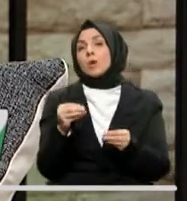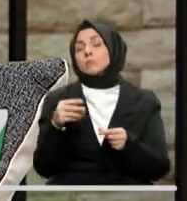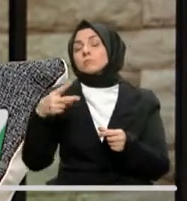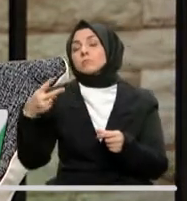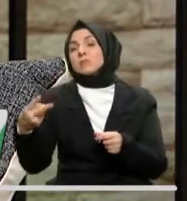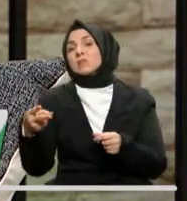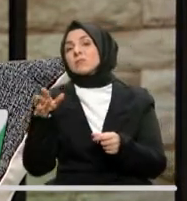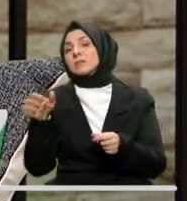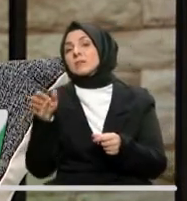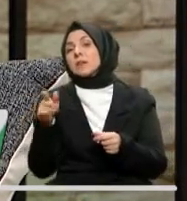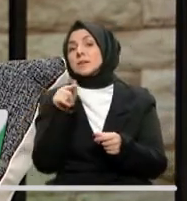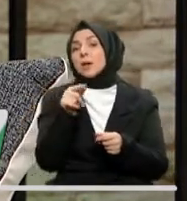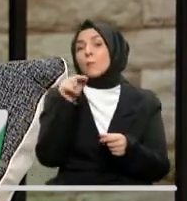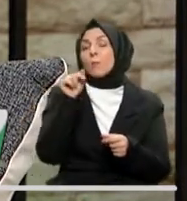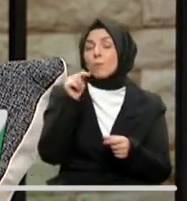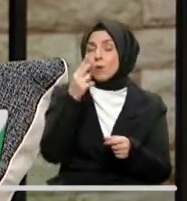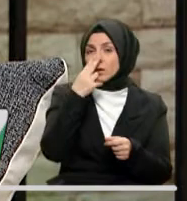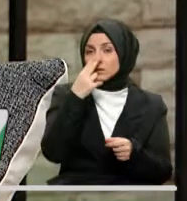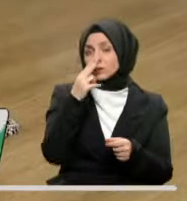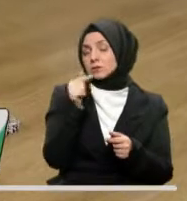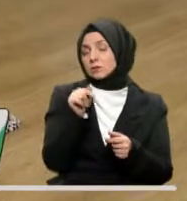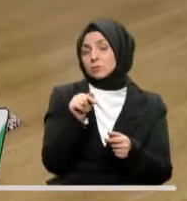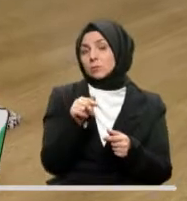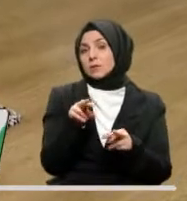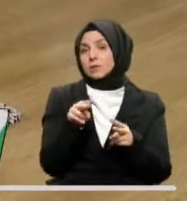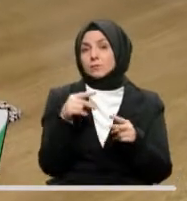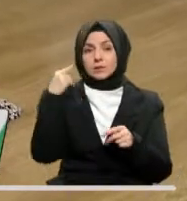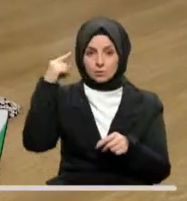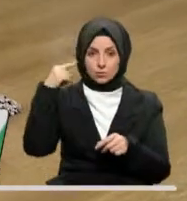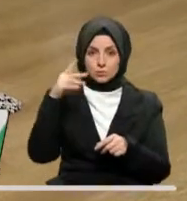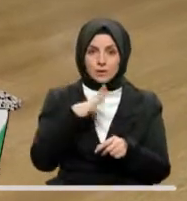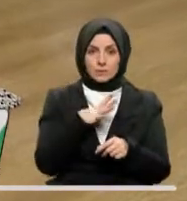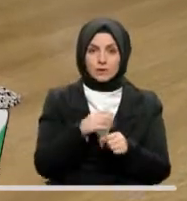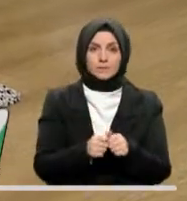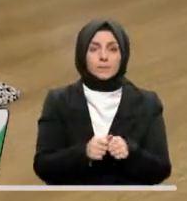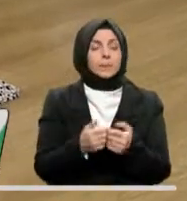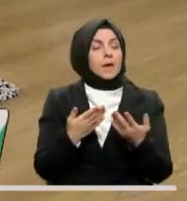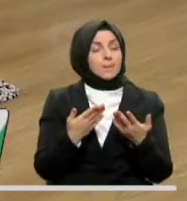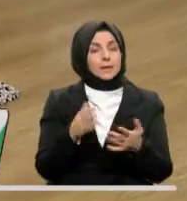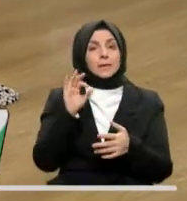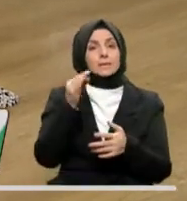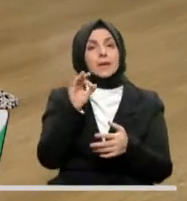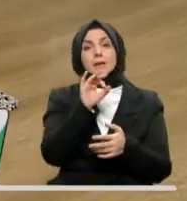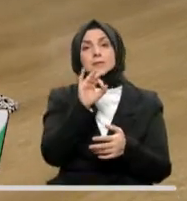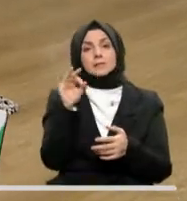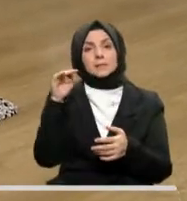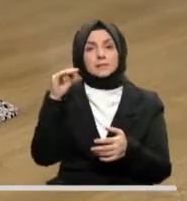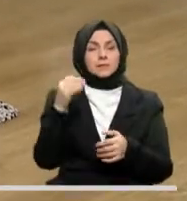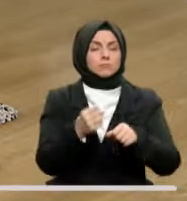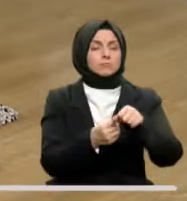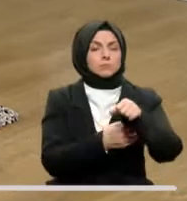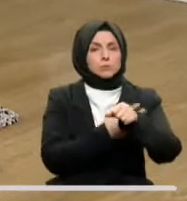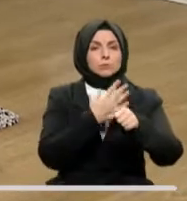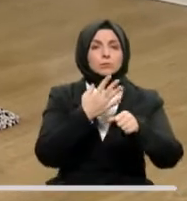kalmasın çok küçük olduğum şey bu peki Ayşe Hanımcığım değersizlik duygusunu Aslında bir anlamda